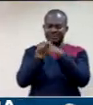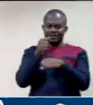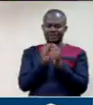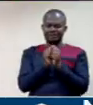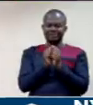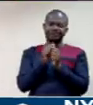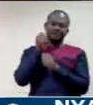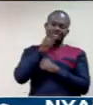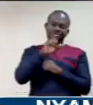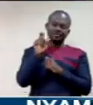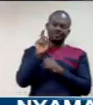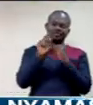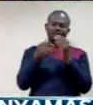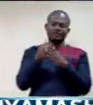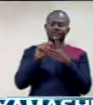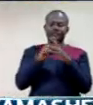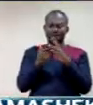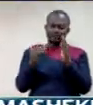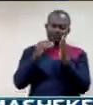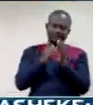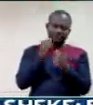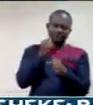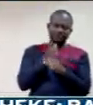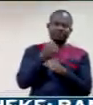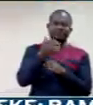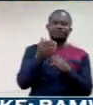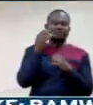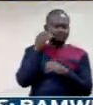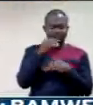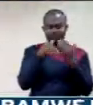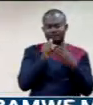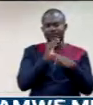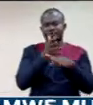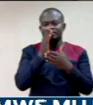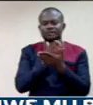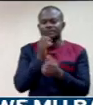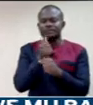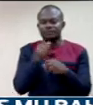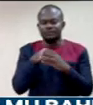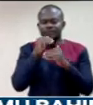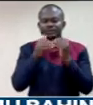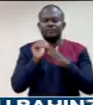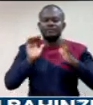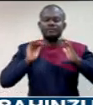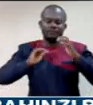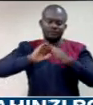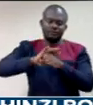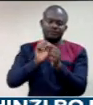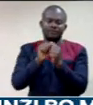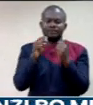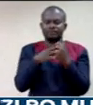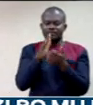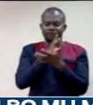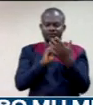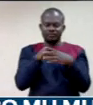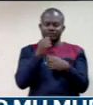Ni nyuma y'icyumweru abantu bongeye gukora ubwo bari bamaze ukwezi kurenga barahagaritse imirimo mu rwego rwo kwirinda COVID-19. Bamwe